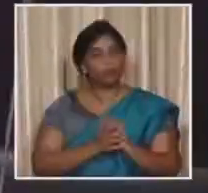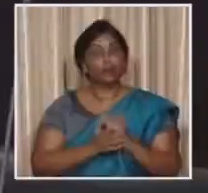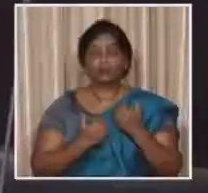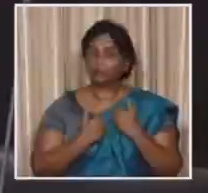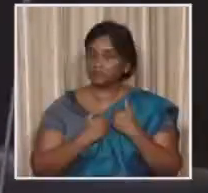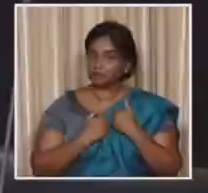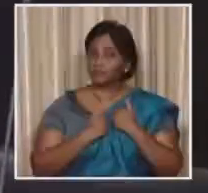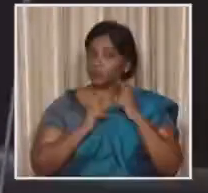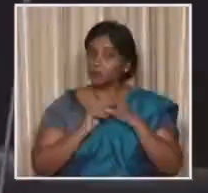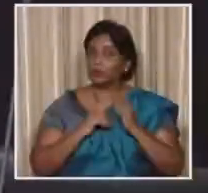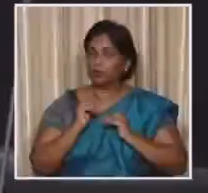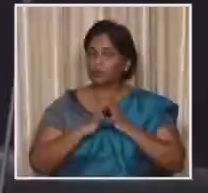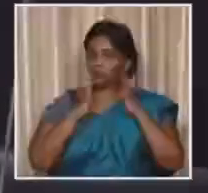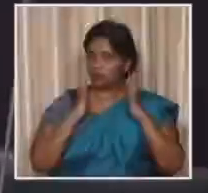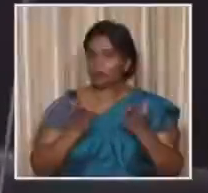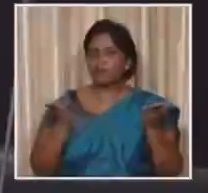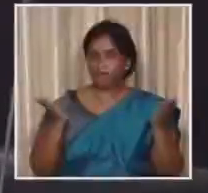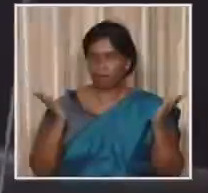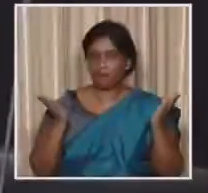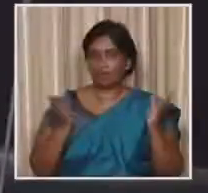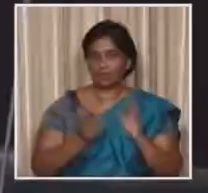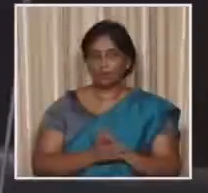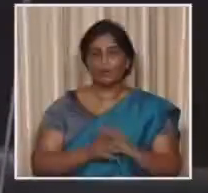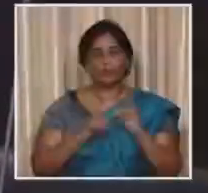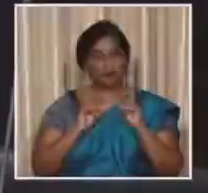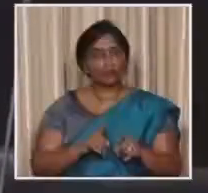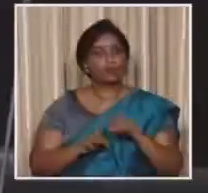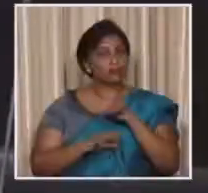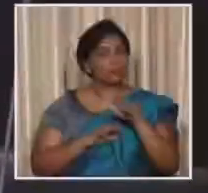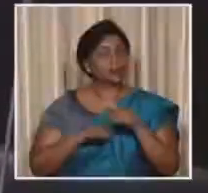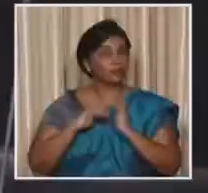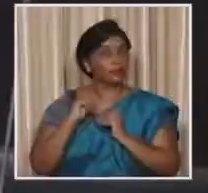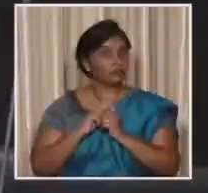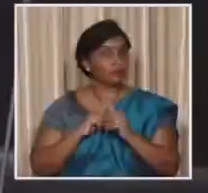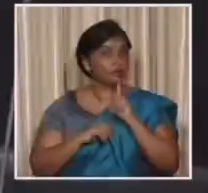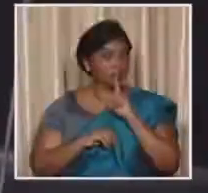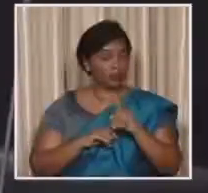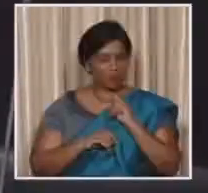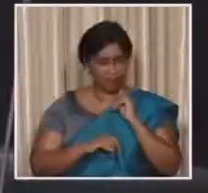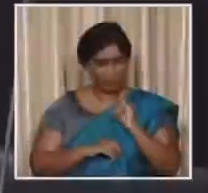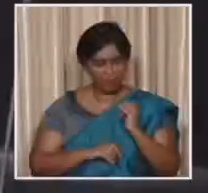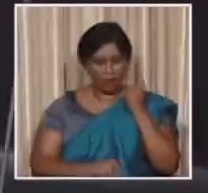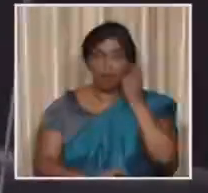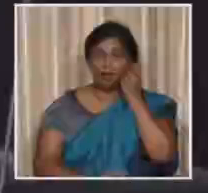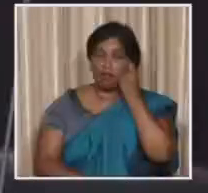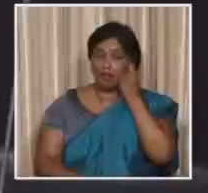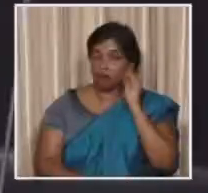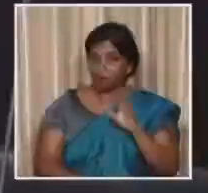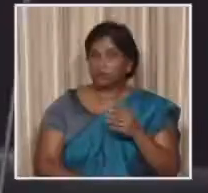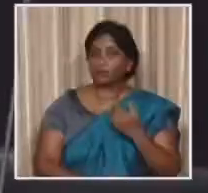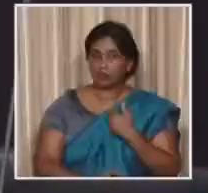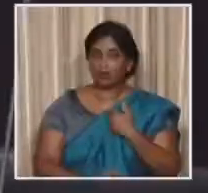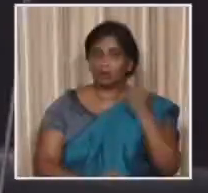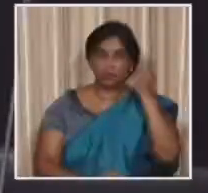අපි එහෙම කරන හුඟක් අය ඉන්නවා ඒ වුණාට මේ සමාජ ක්‍රමයේ තුල හදලා තියෙන වැරදි මතය තුල මම